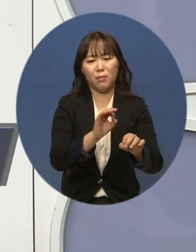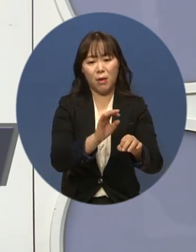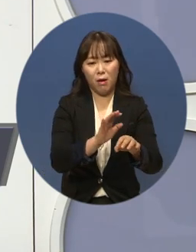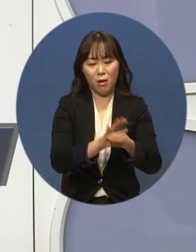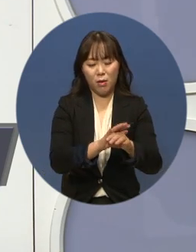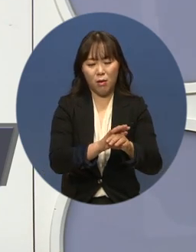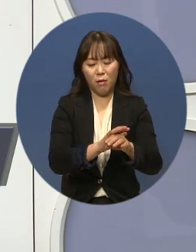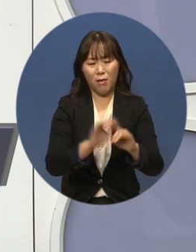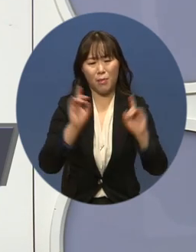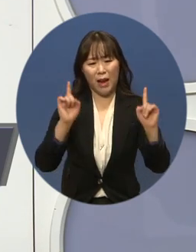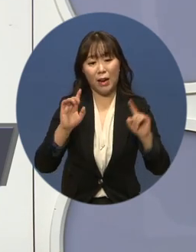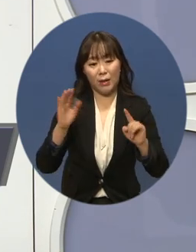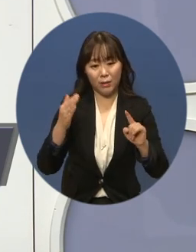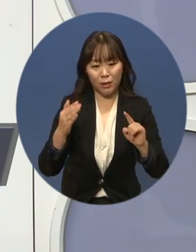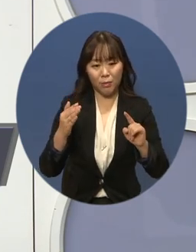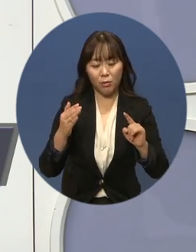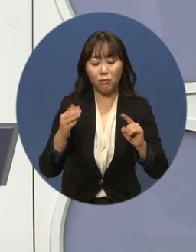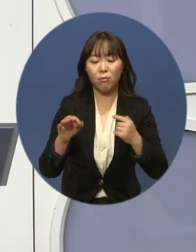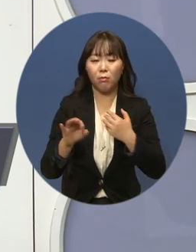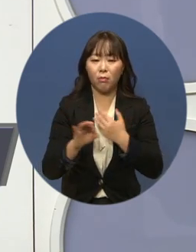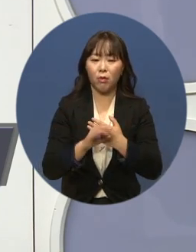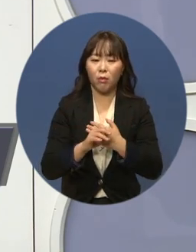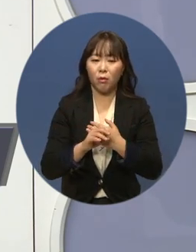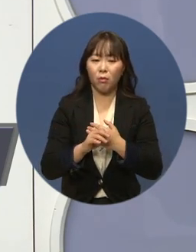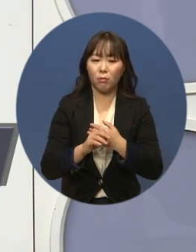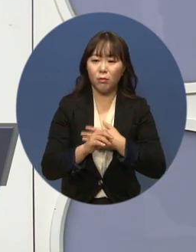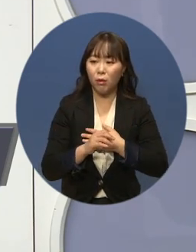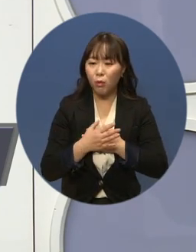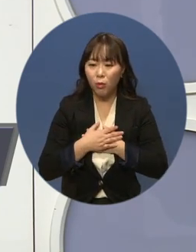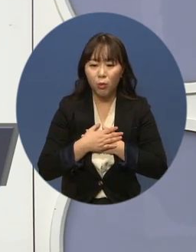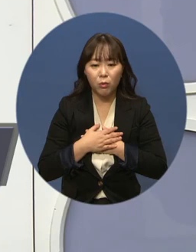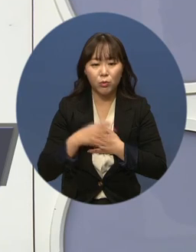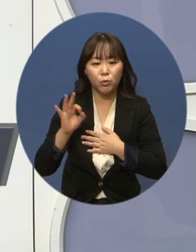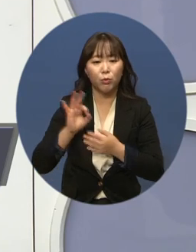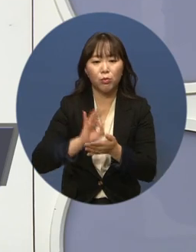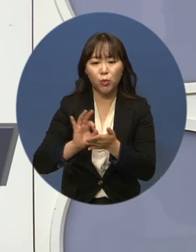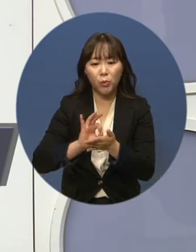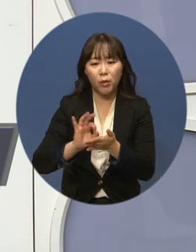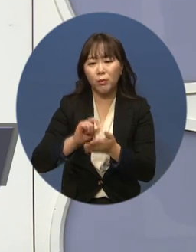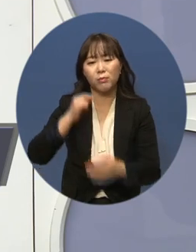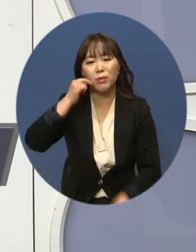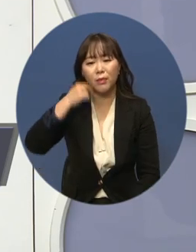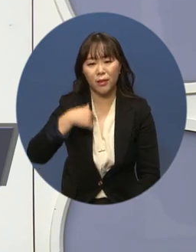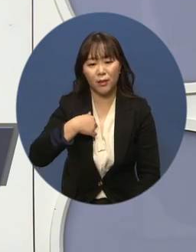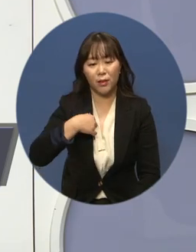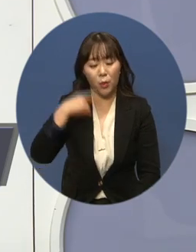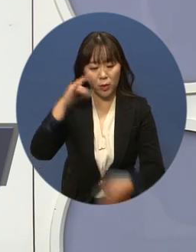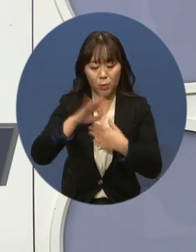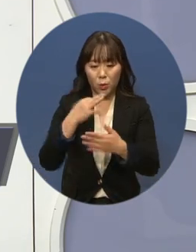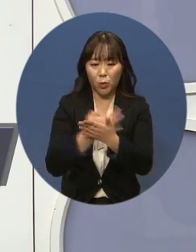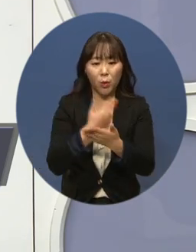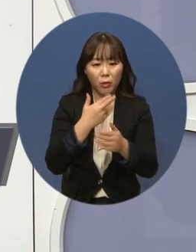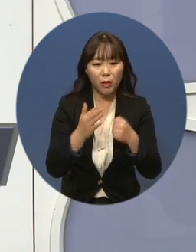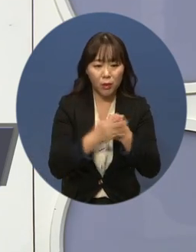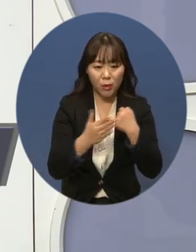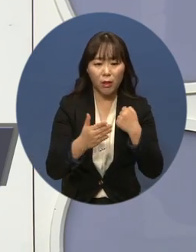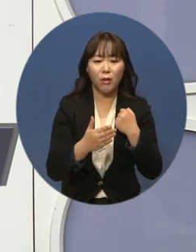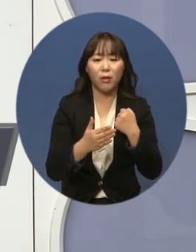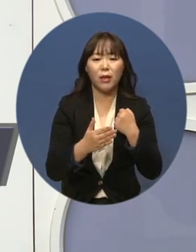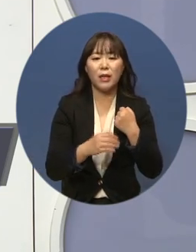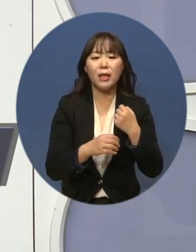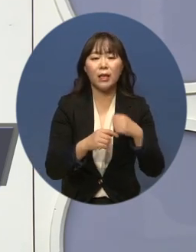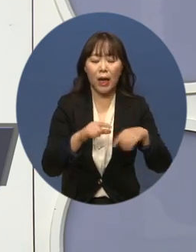없어지고 놀게 되지 않습니까? 그럼 놀게 되면 이게 소비를 할 수 없지 않습니까? 소득이 없기 때문에. 그래서 일정 정도 기본소득을